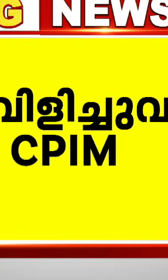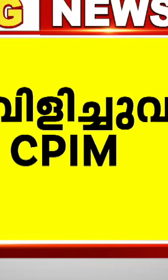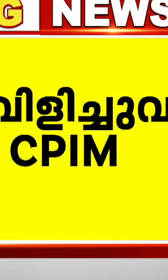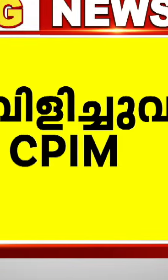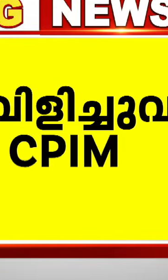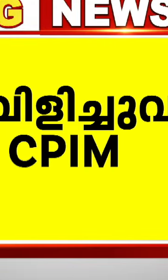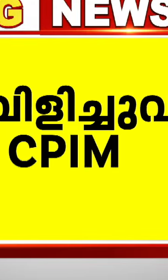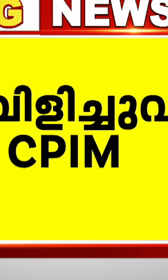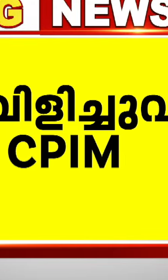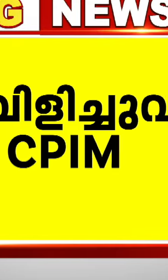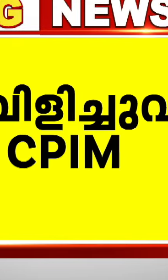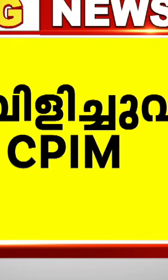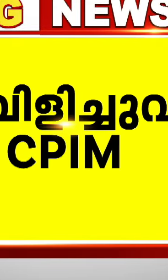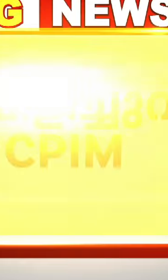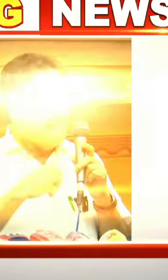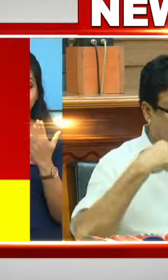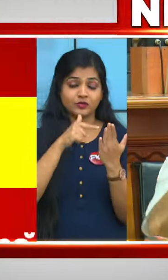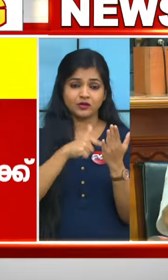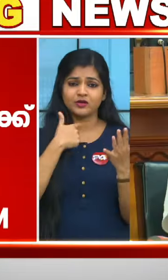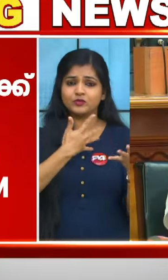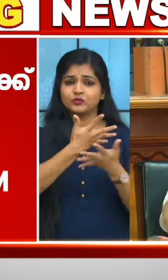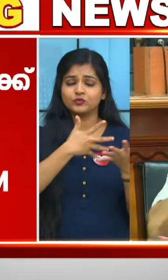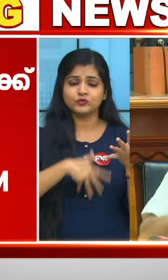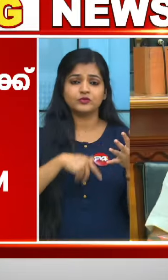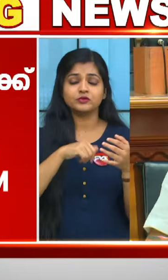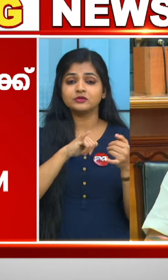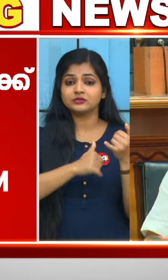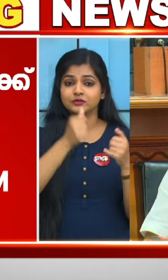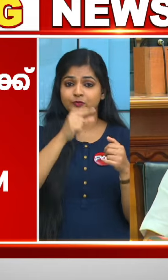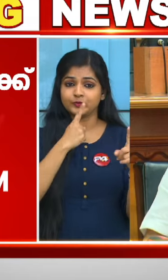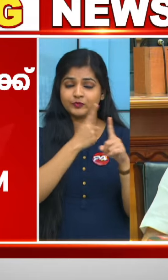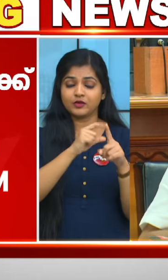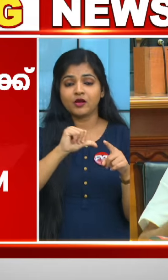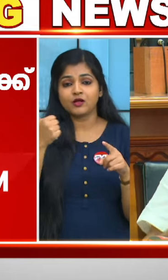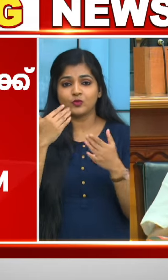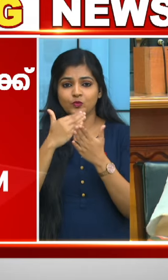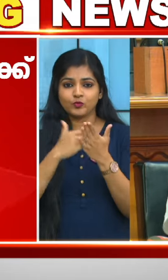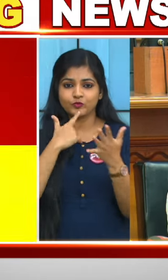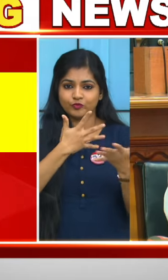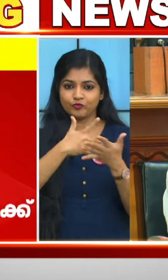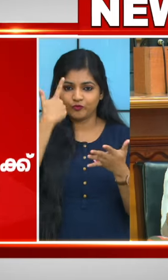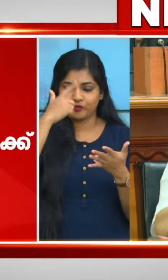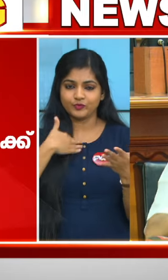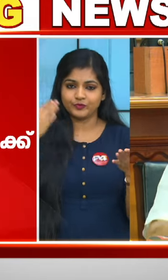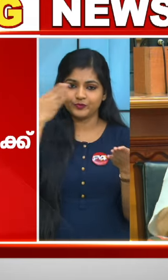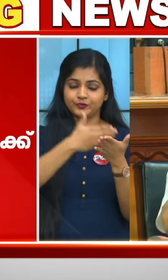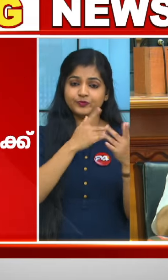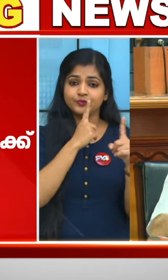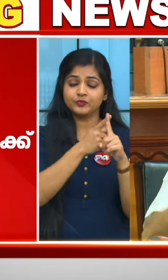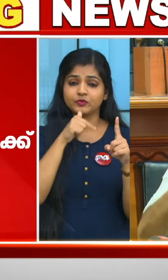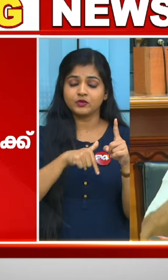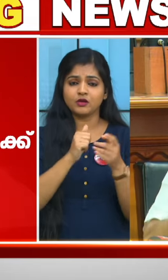അല്ല, ഈ വിഷയത്തെക്കുറിച്ച് അല്ല സംസാരിച്ച്. ഞാൻ മറ്റൊരു കാര്യത്തിന് വേണ്ടി അവിടെ പോയപ്പോൾ അദ്ദേഹം എന്നോട് പറഞ്ഞു, ഇന്ന മാതിരി ഈ ഒരു